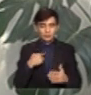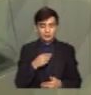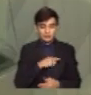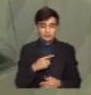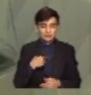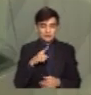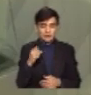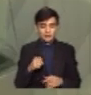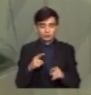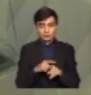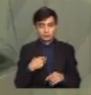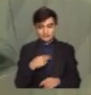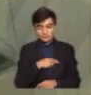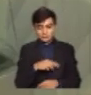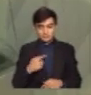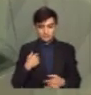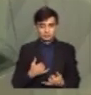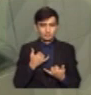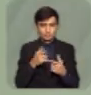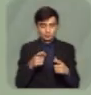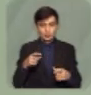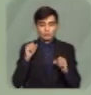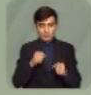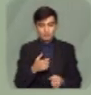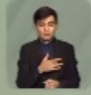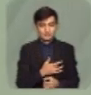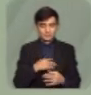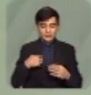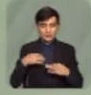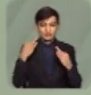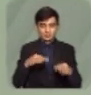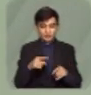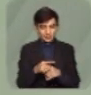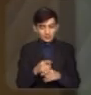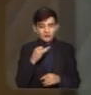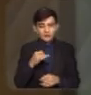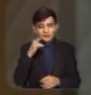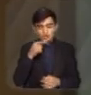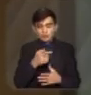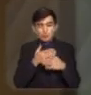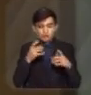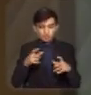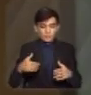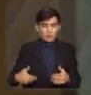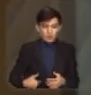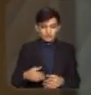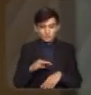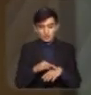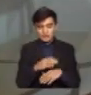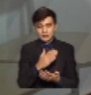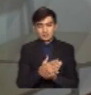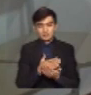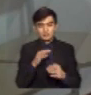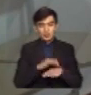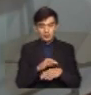за. Граждан, которые живут с пересаженными почками, в Казахстане около 1000. Еще более 5000 пациентов находятся